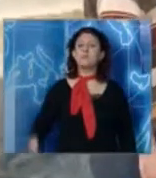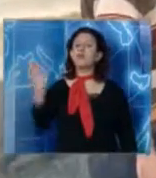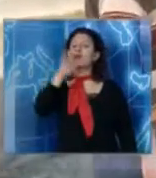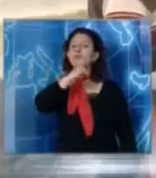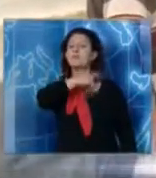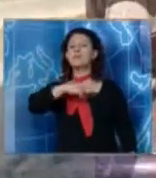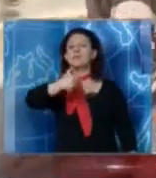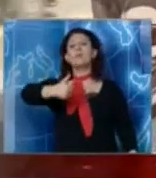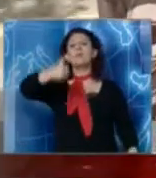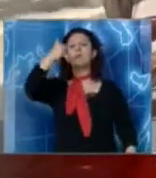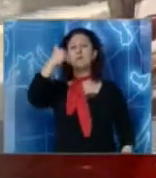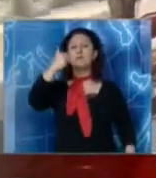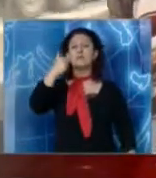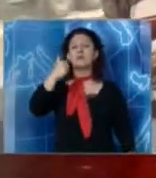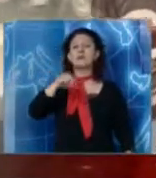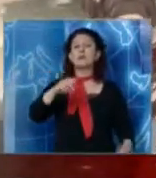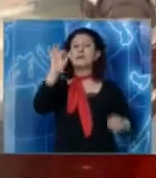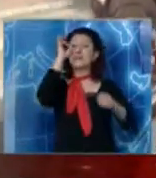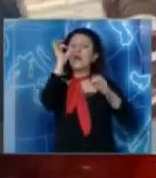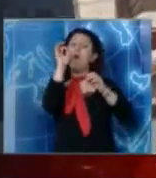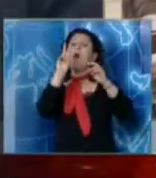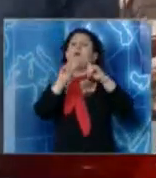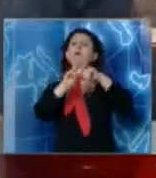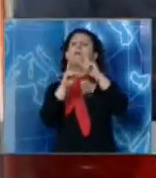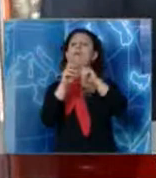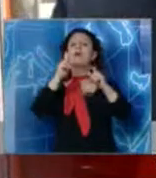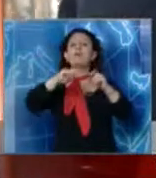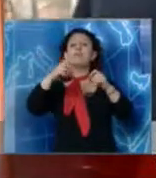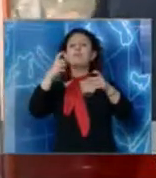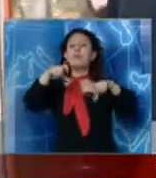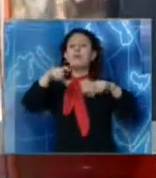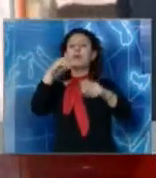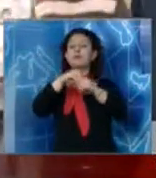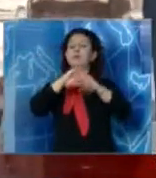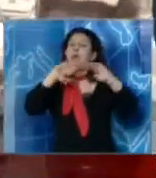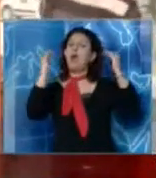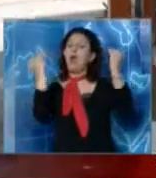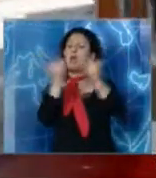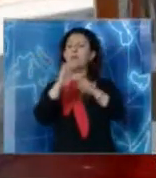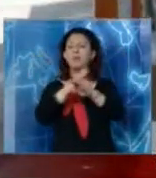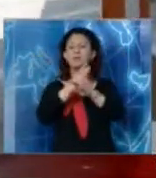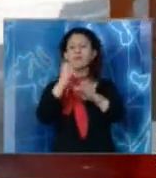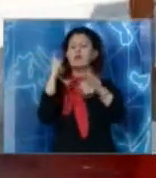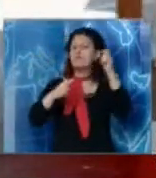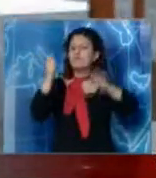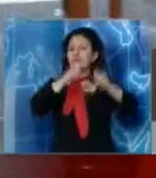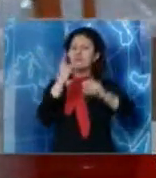İzmit Belediye Başkanı Nevzat Doğan, Yeşilova Mahallesi'nde yapılmakta olan kapalı pazar inşaatını gezdi.